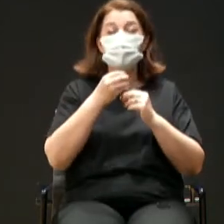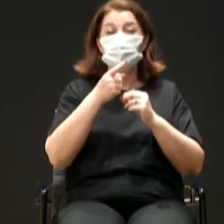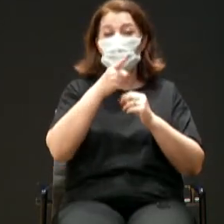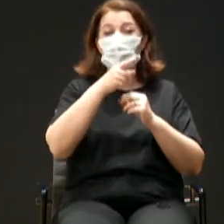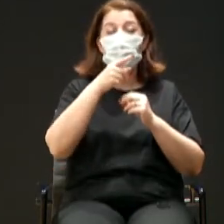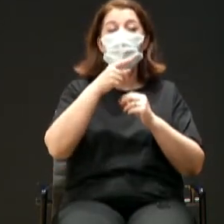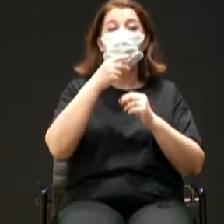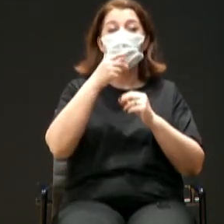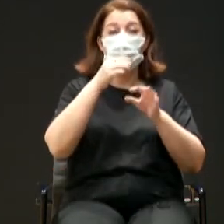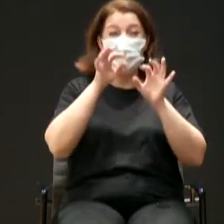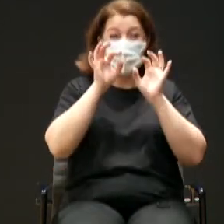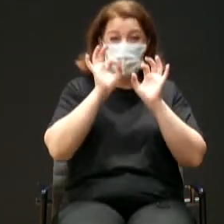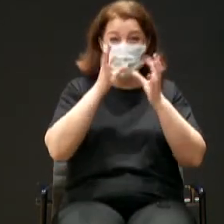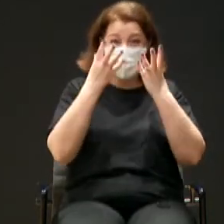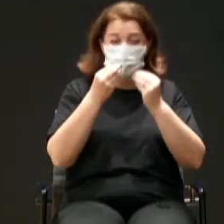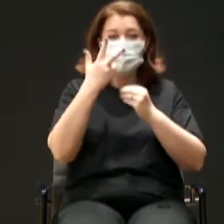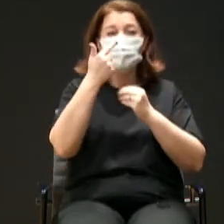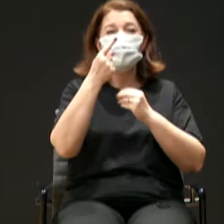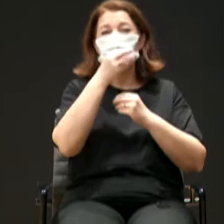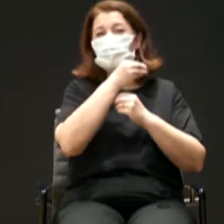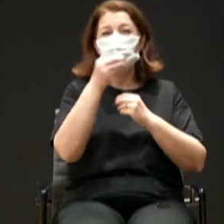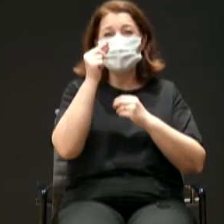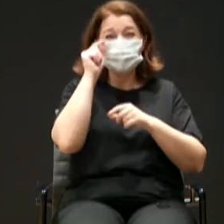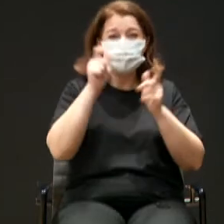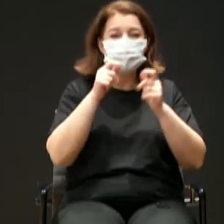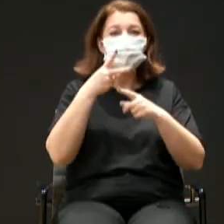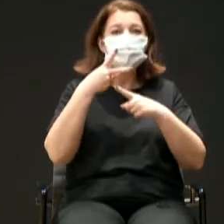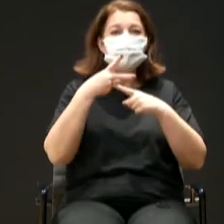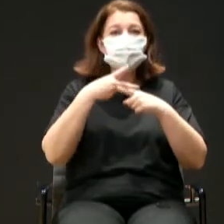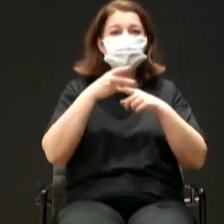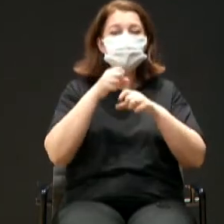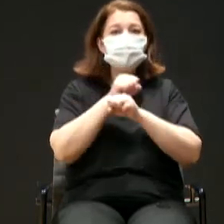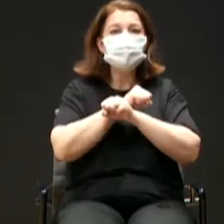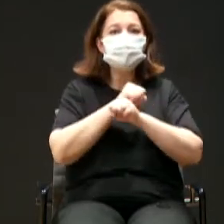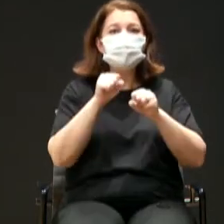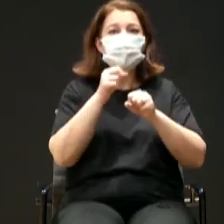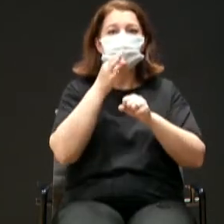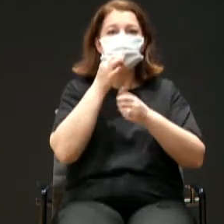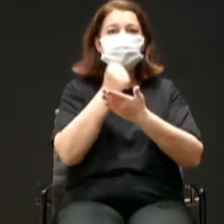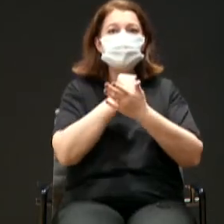milyon insanımızı zehirlemiş olacaktık. Ne hale geldik arkadaşlar?